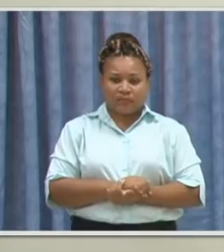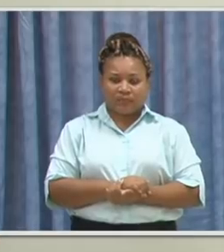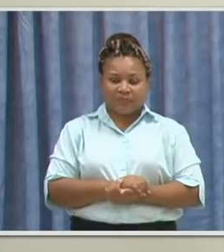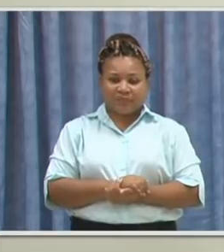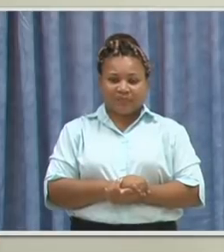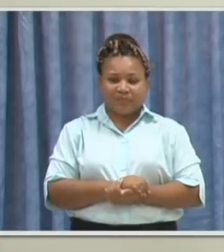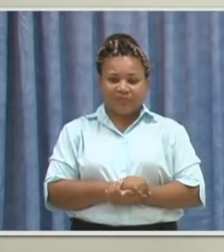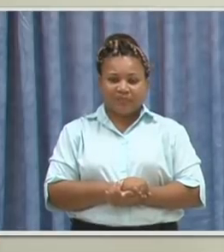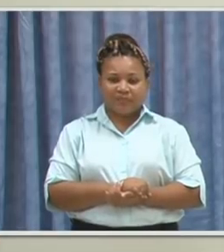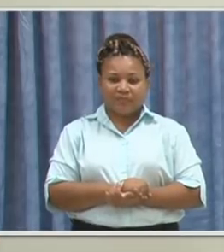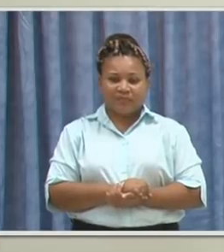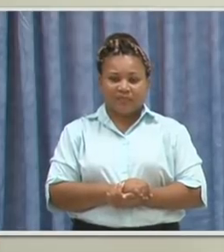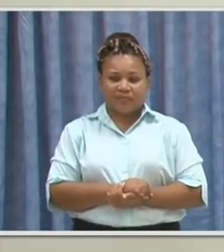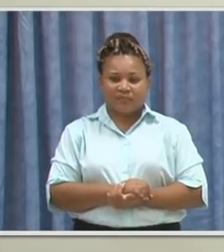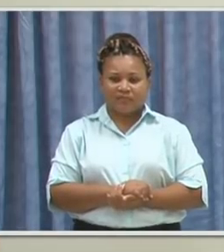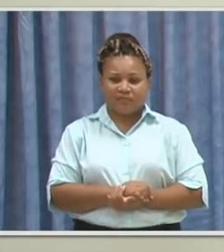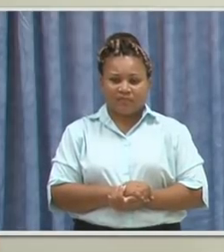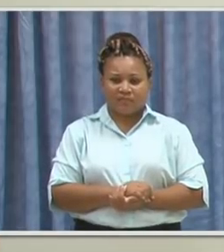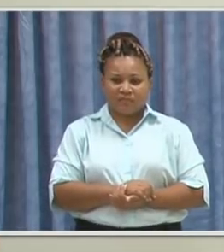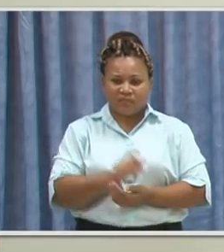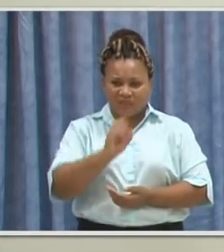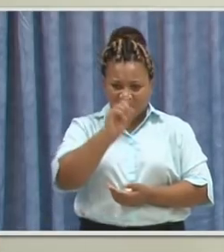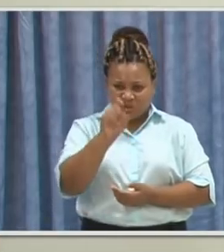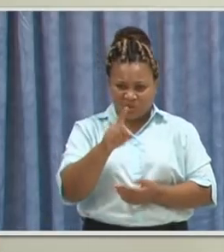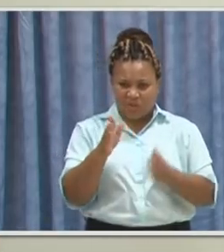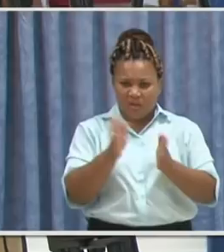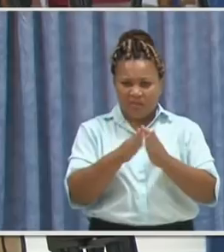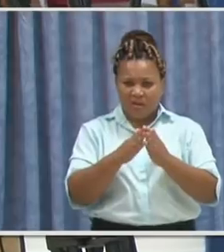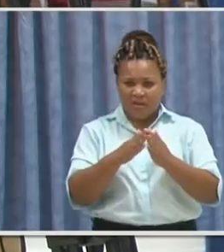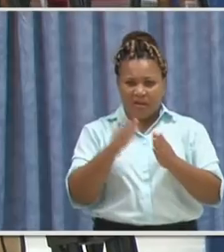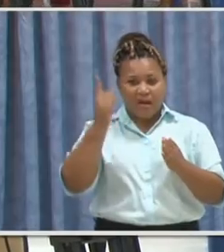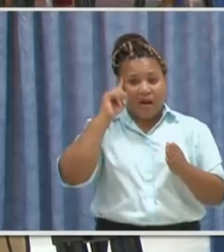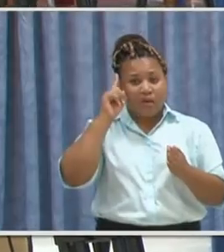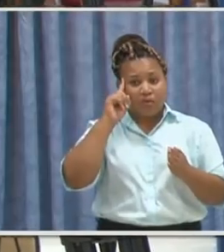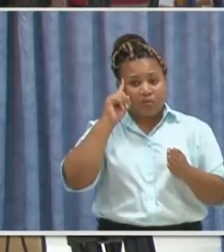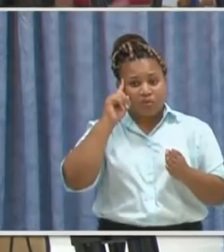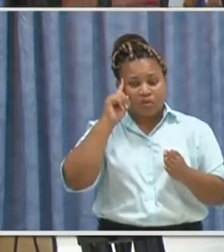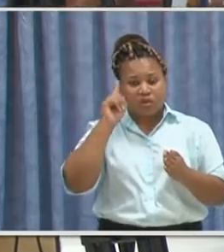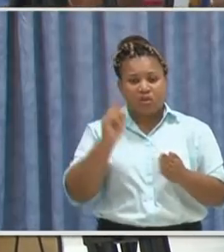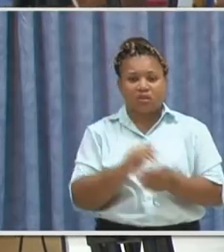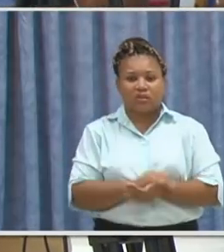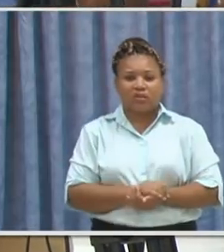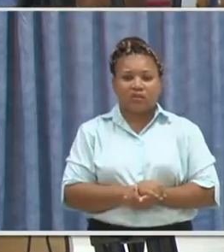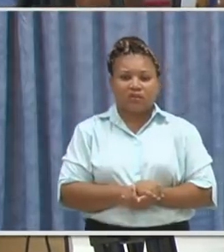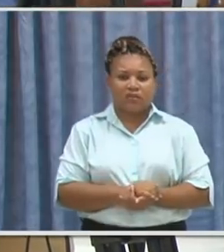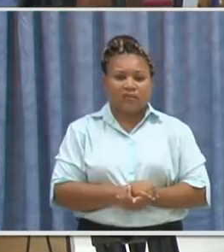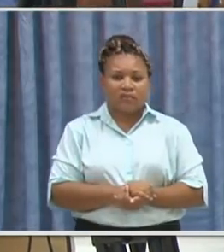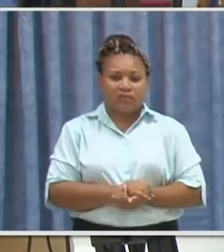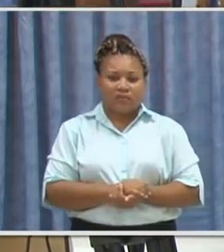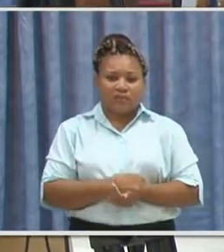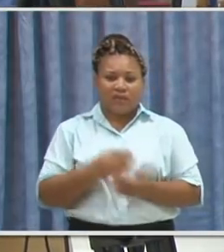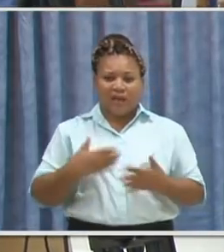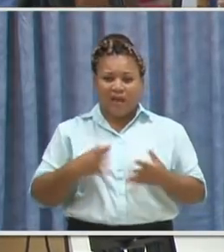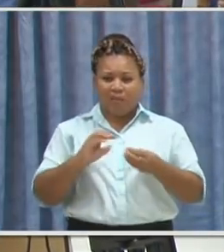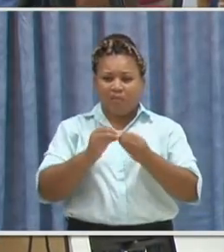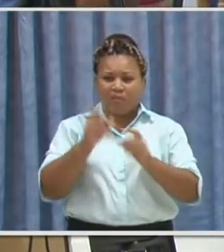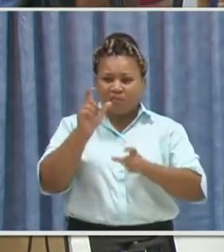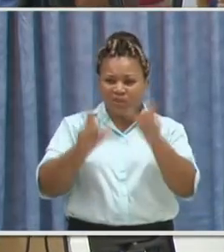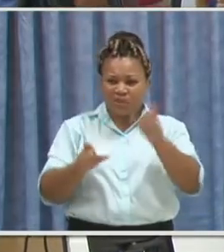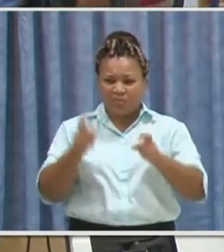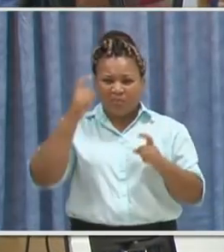avec moi. Il y a un gros concern lorsque ça fait ouvrir les portes les